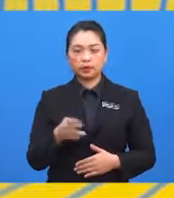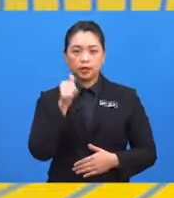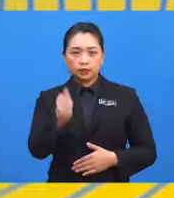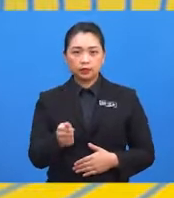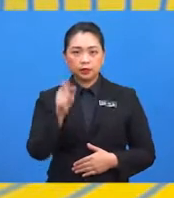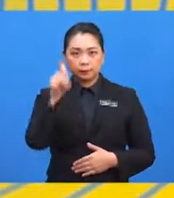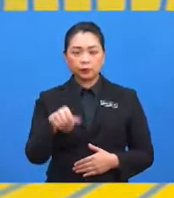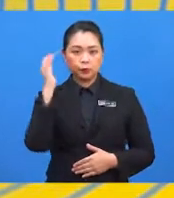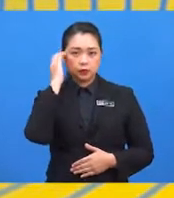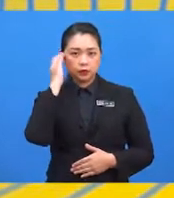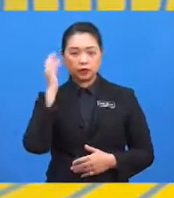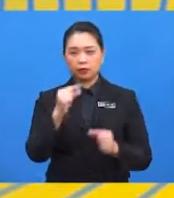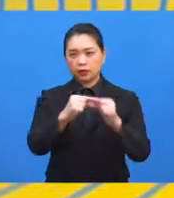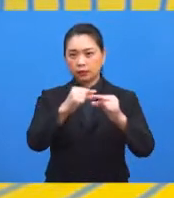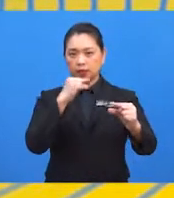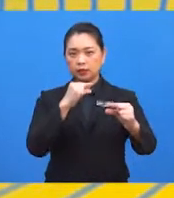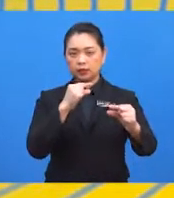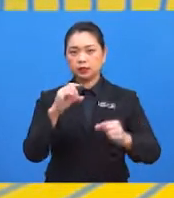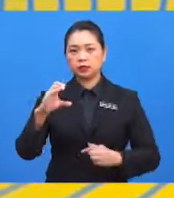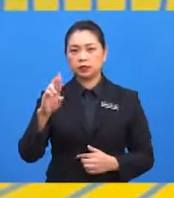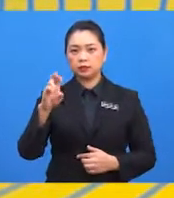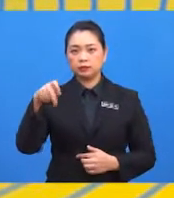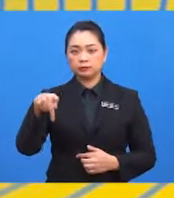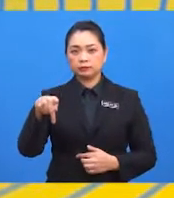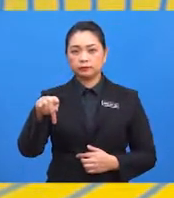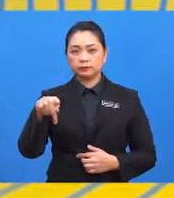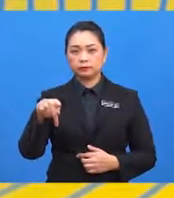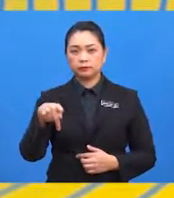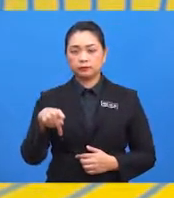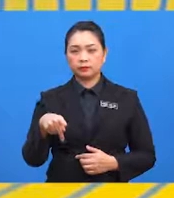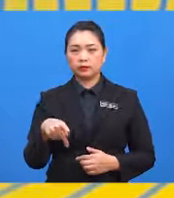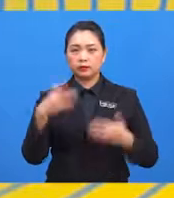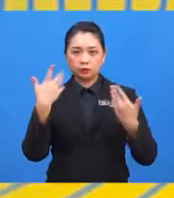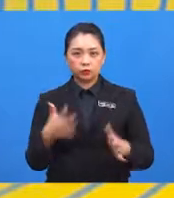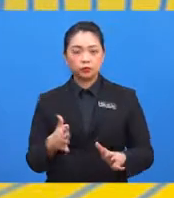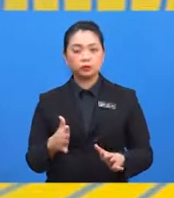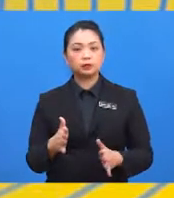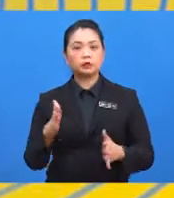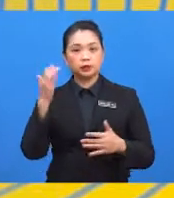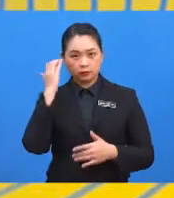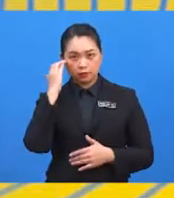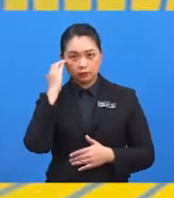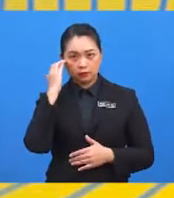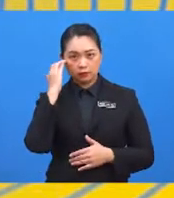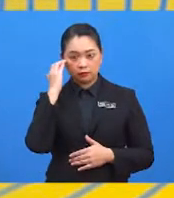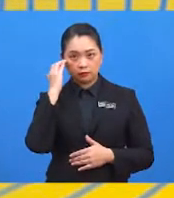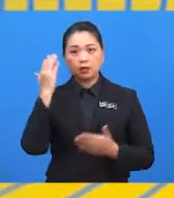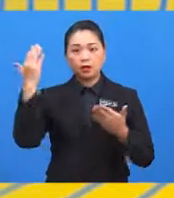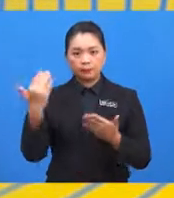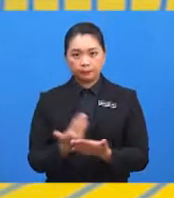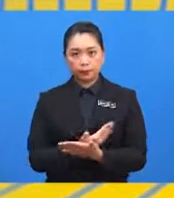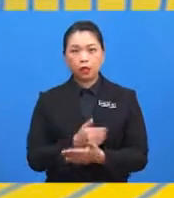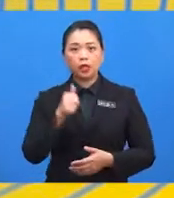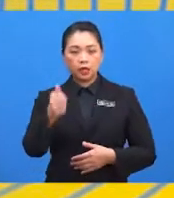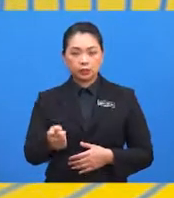mengenal pasti garisan crop mark. Setelah mengenal pasti garisan tersebut, barulah